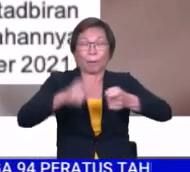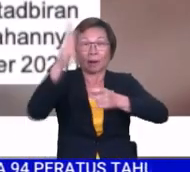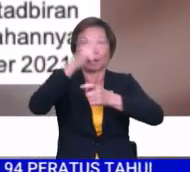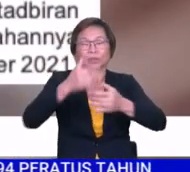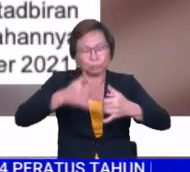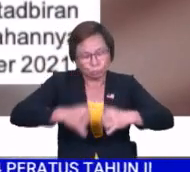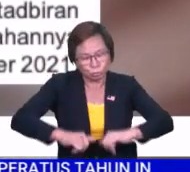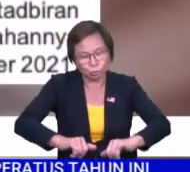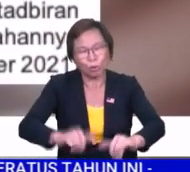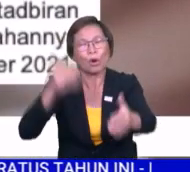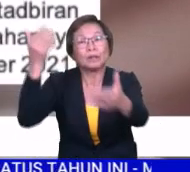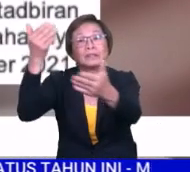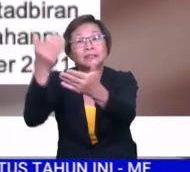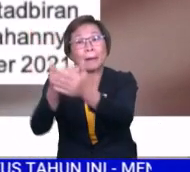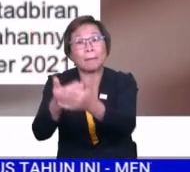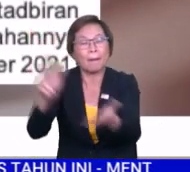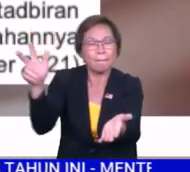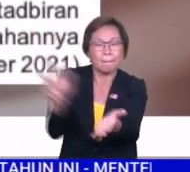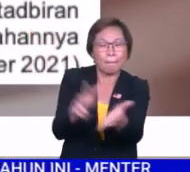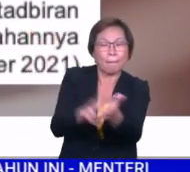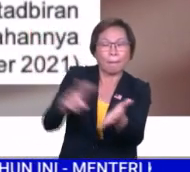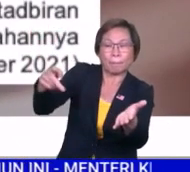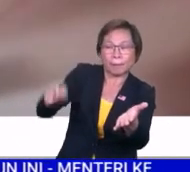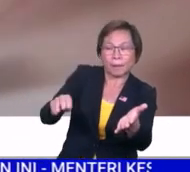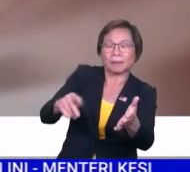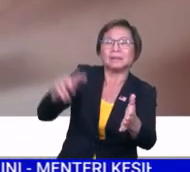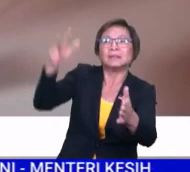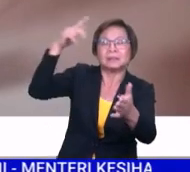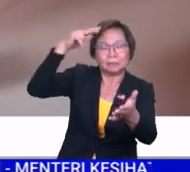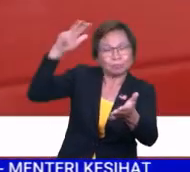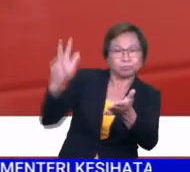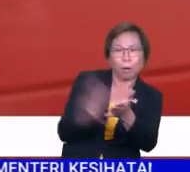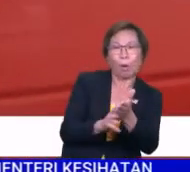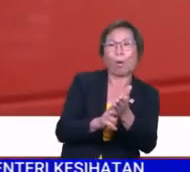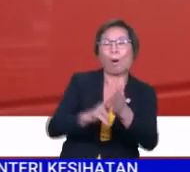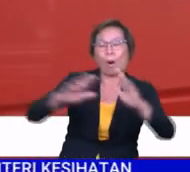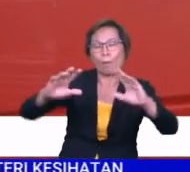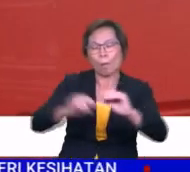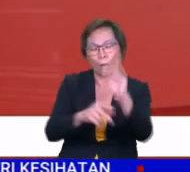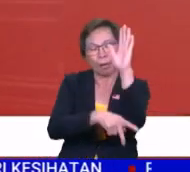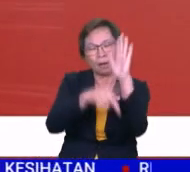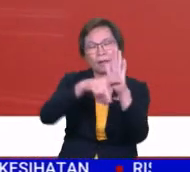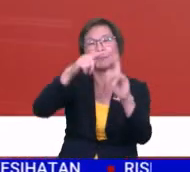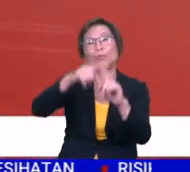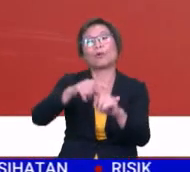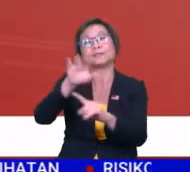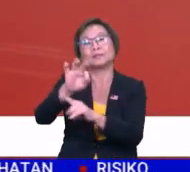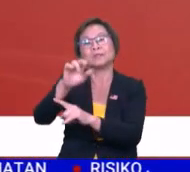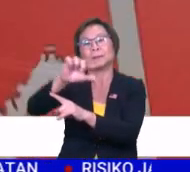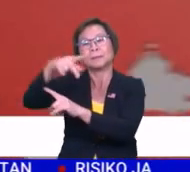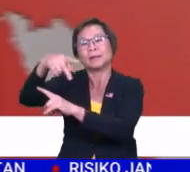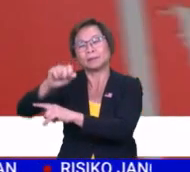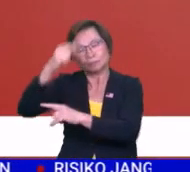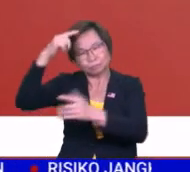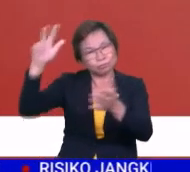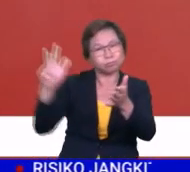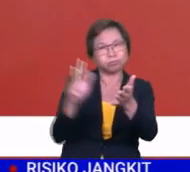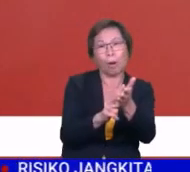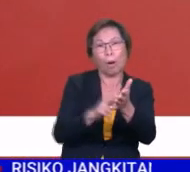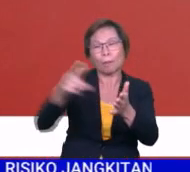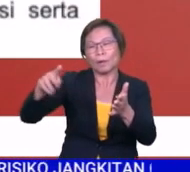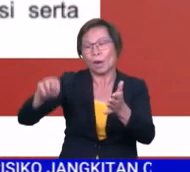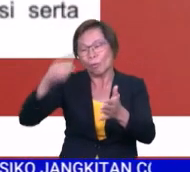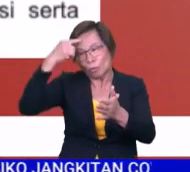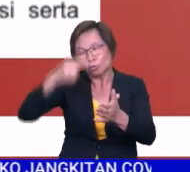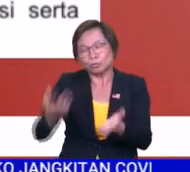diteruskan sehinggalah keabsahan Perdana Menteri ditentukan pada sidang parlemen bulan depan GPS menyifatkan keputusan Perdana